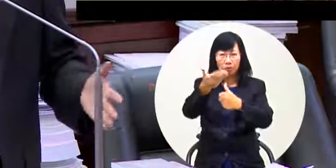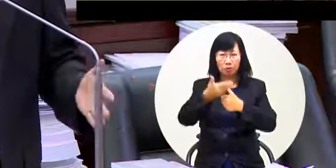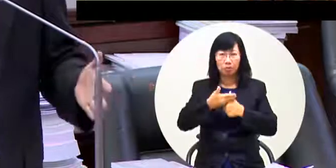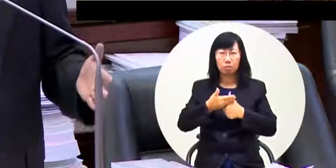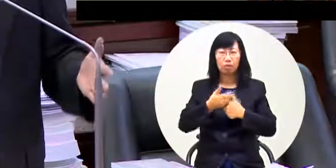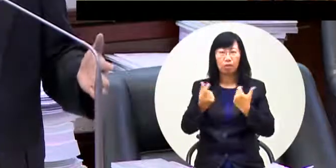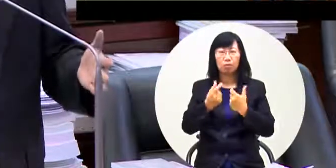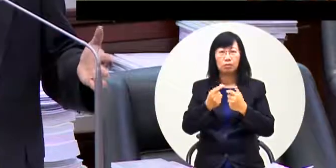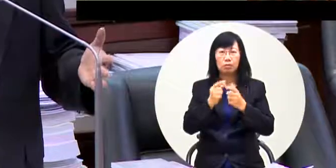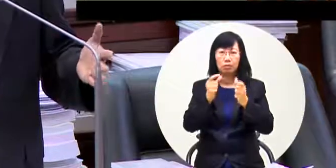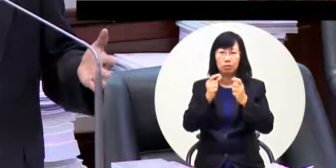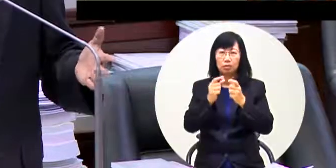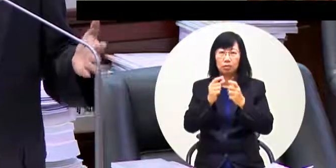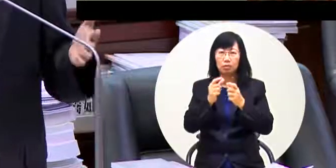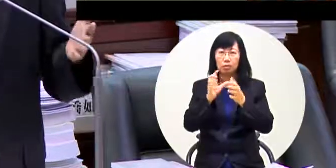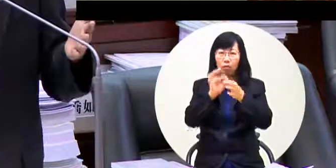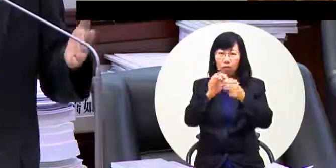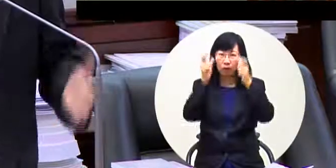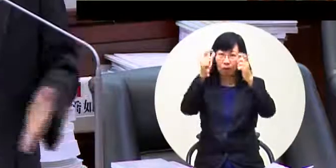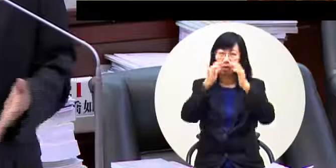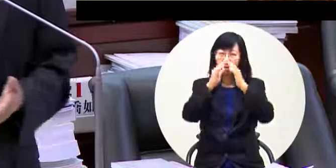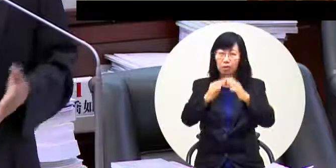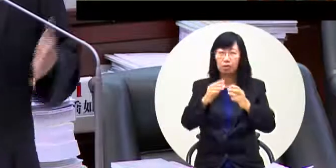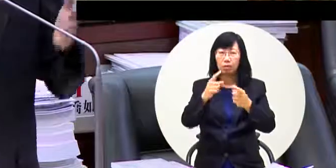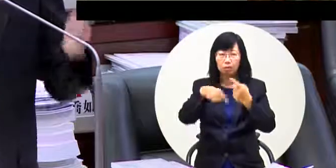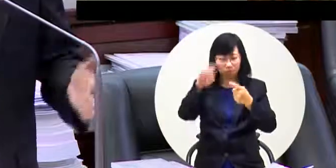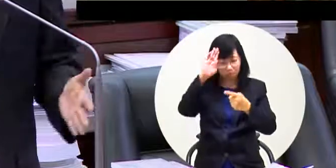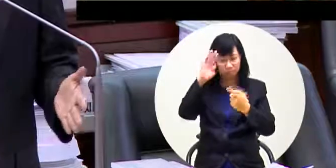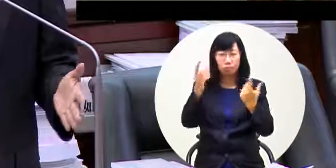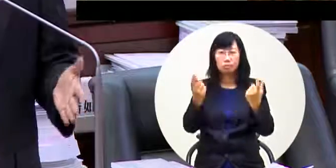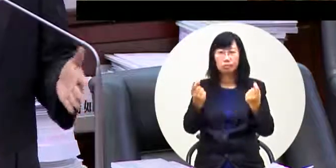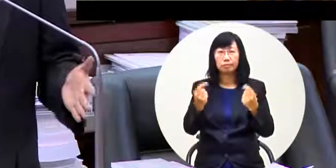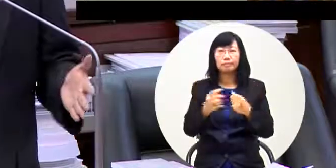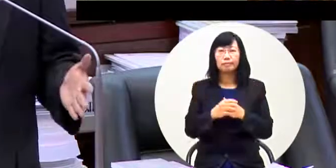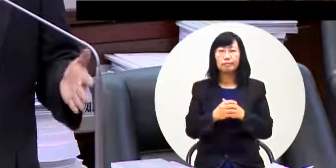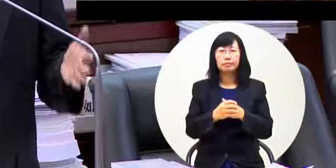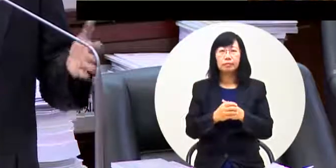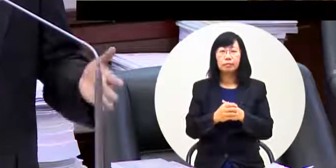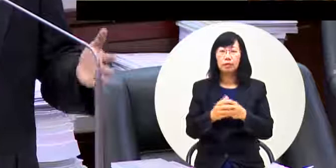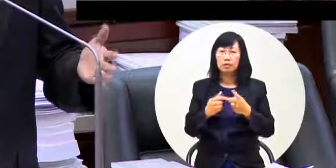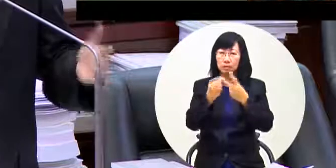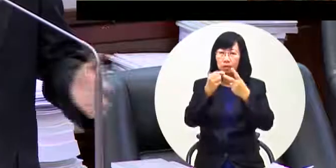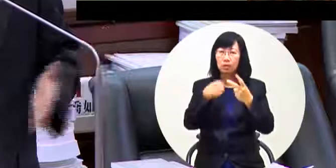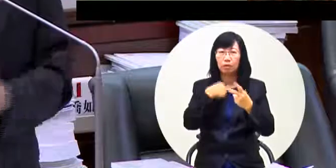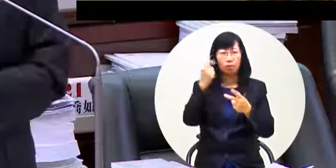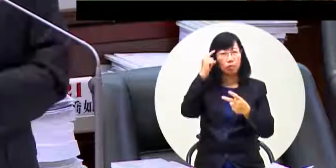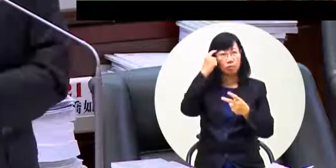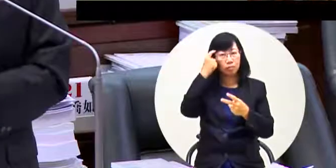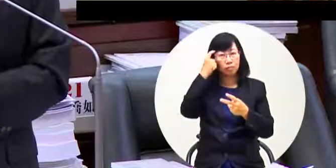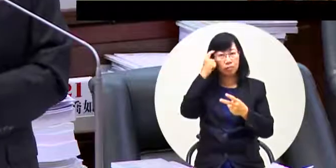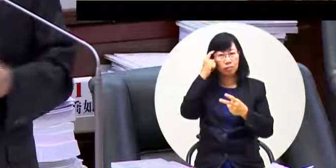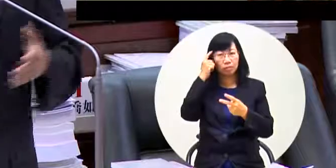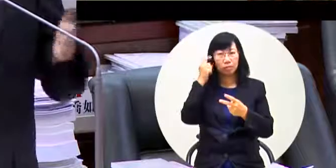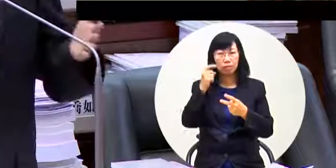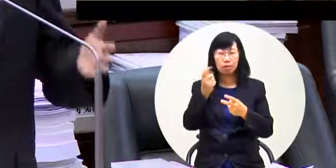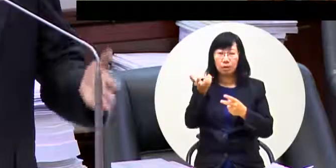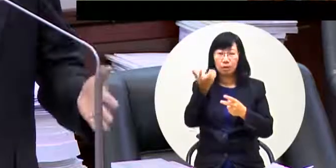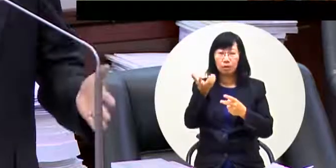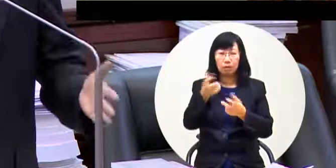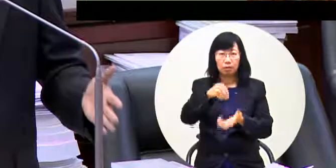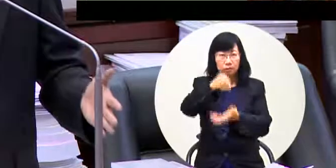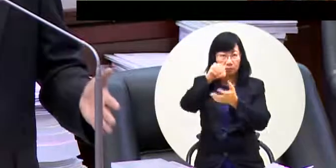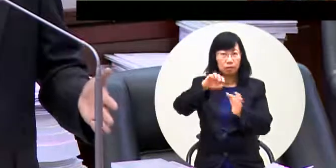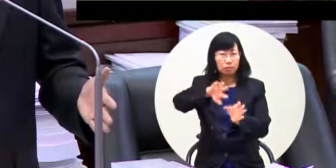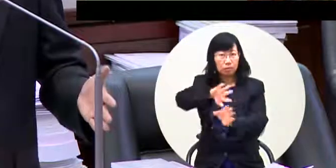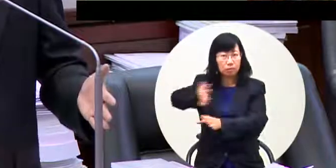一，本席觉得除了这些之外，我都双手赞成之外，那我也跟市